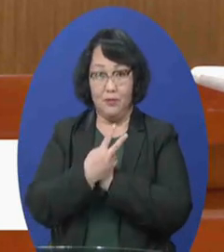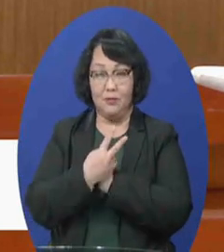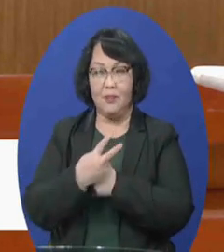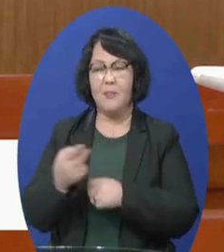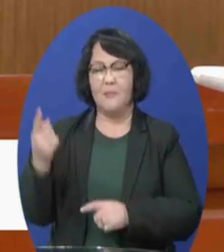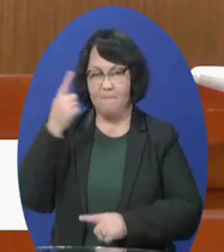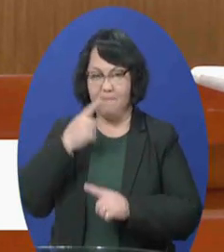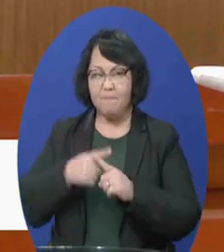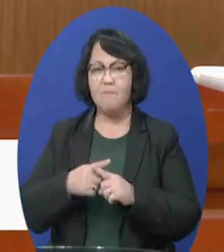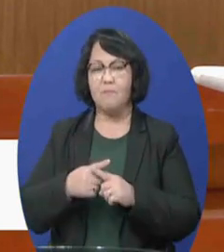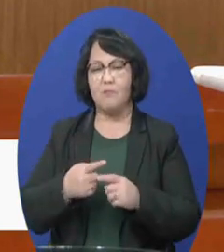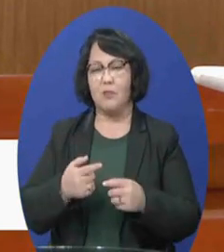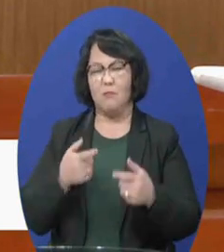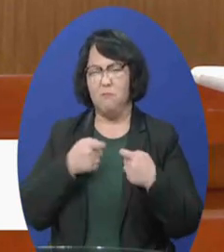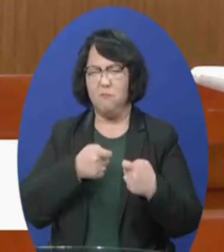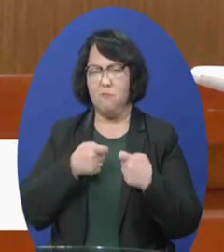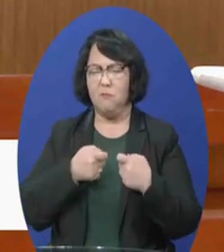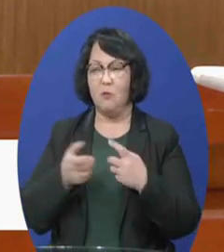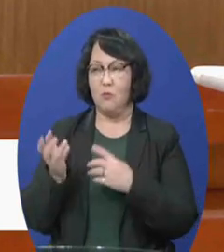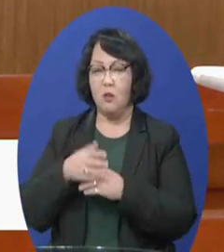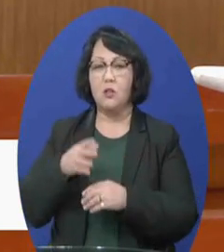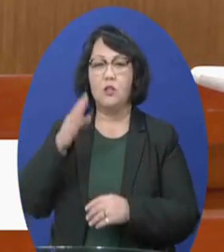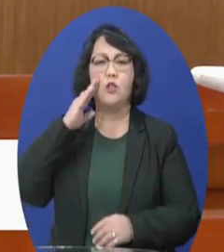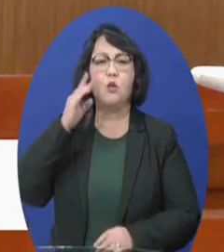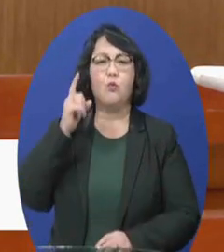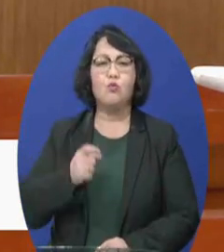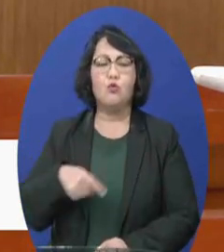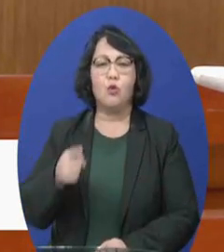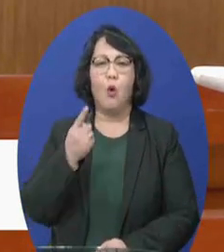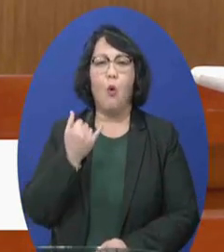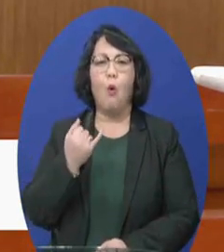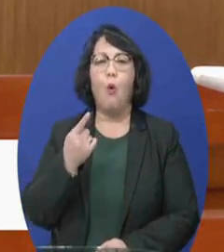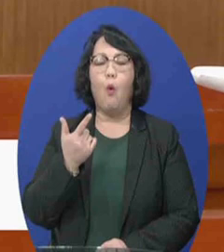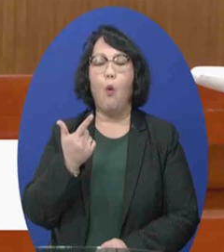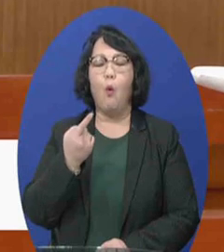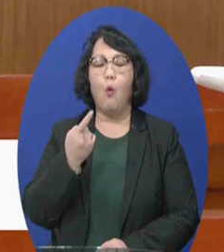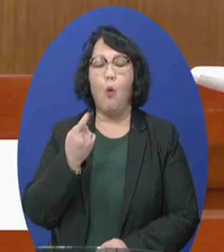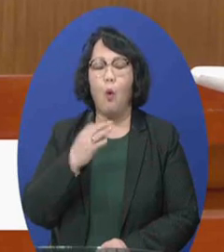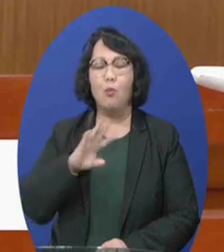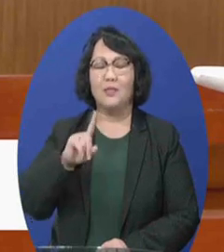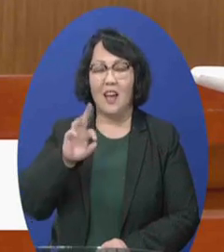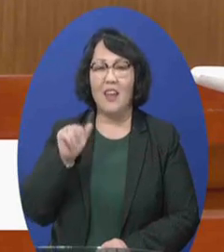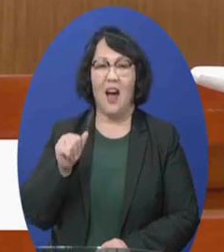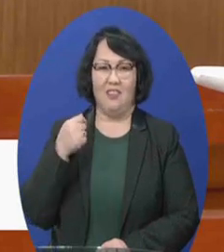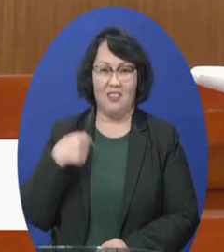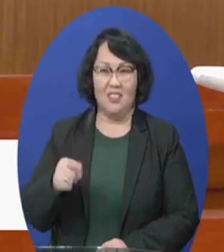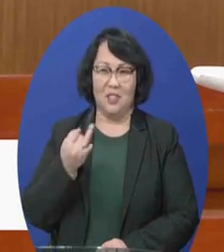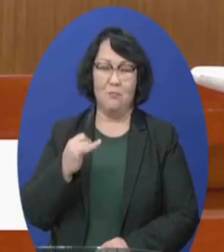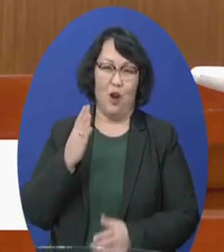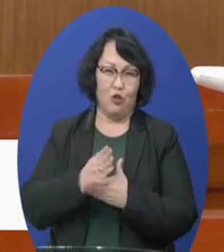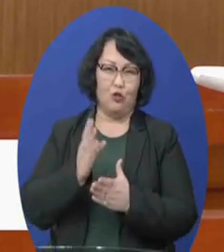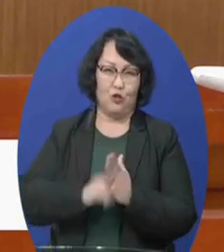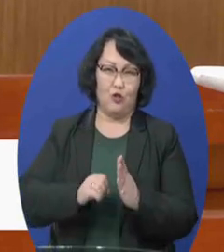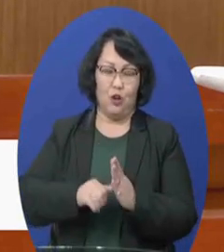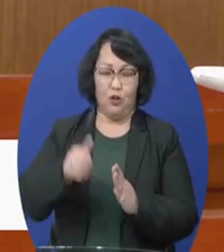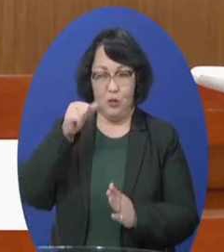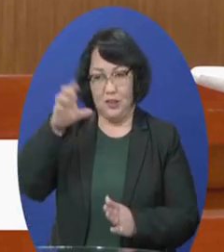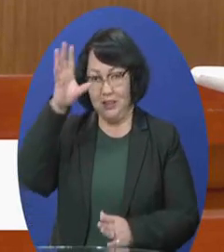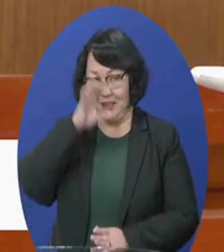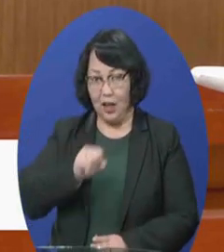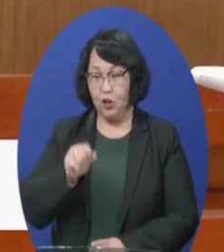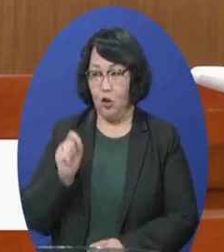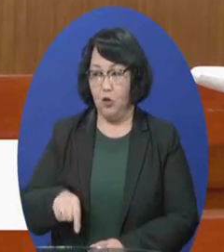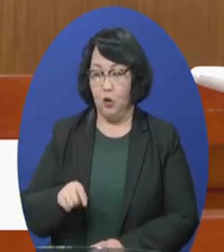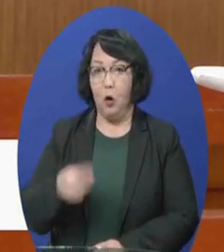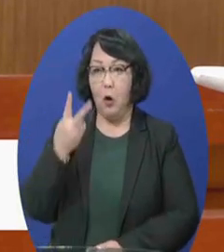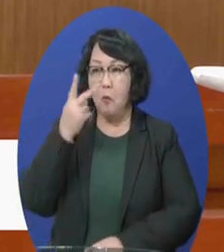өгдөг хөв зоё бол цэрэг хүний хөв зоё байд. Энэ хариуцлагыг би ерхэн сайдын хувьд үүрэх ёстой. Энэ бол